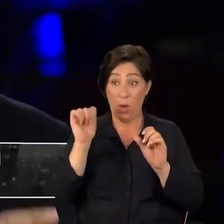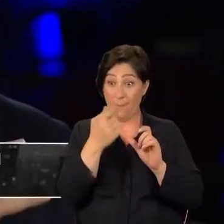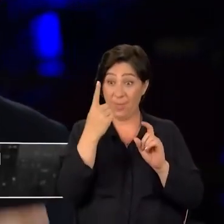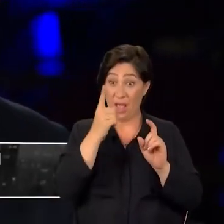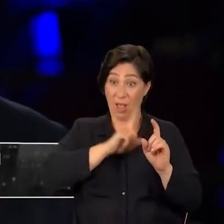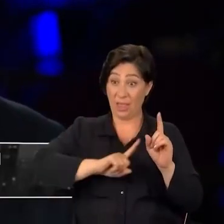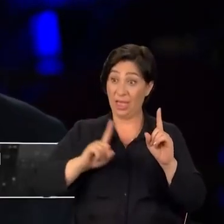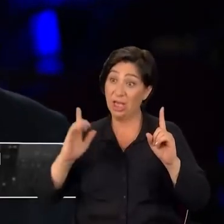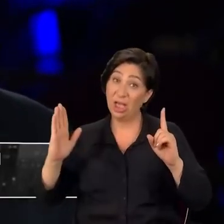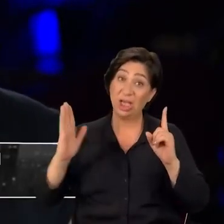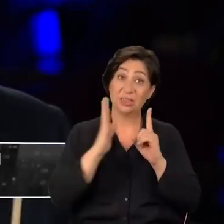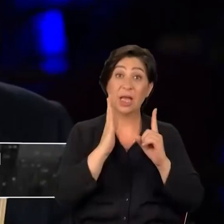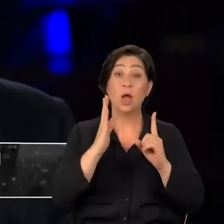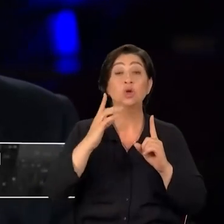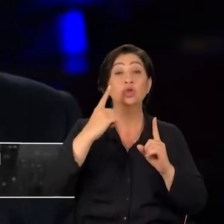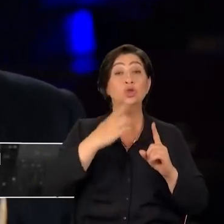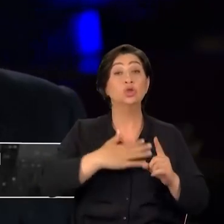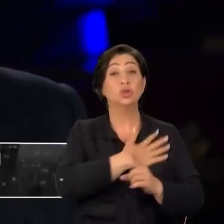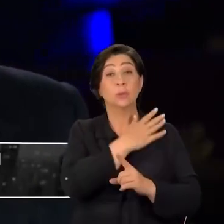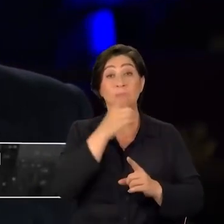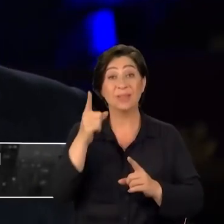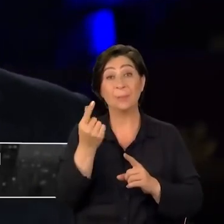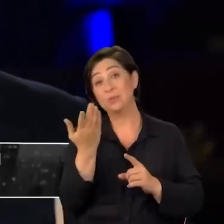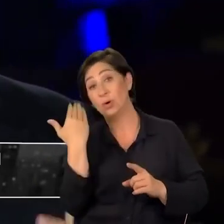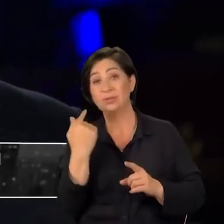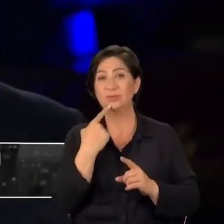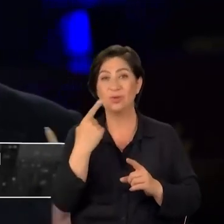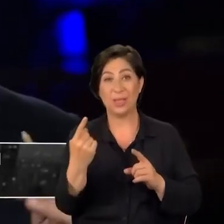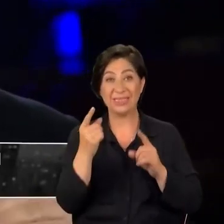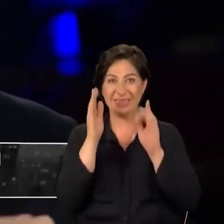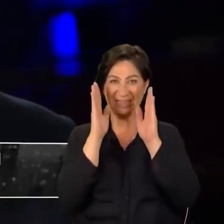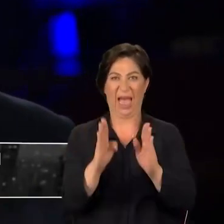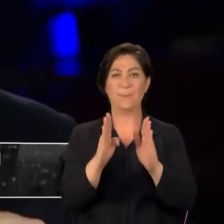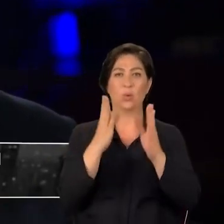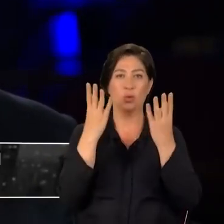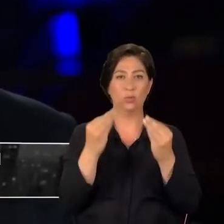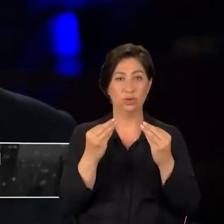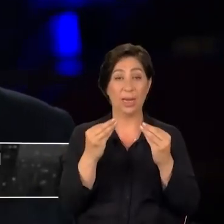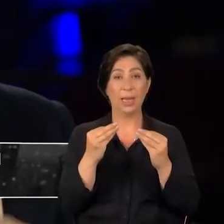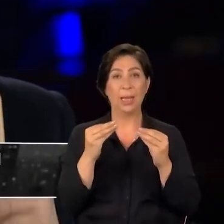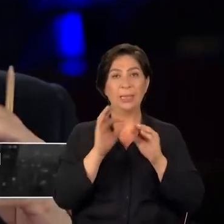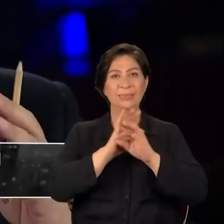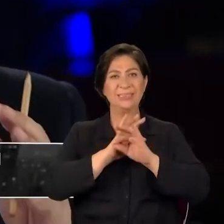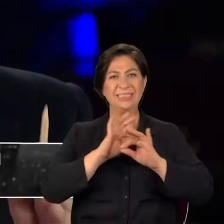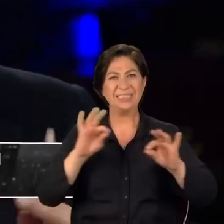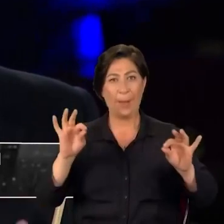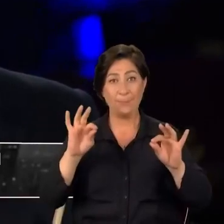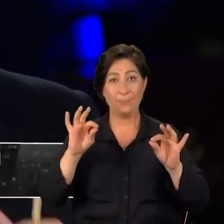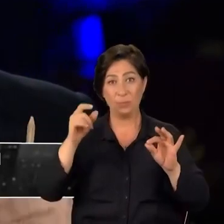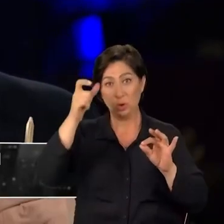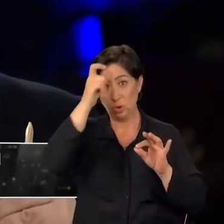bir adayın karşısına eğer Cumhuriyet Halk Partisi de demin söylediklerim de sabit olmak kaydıyla